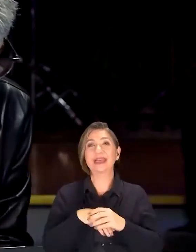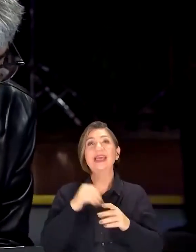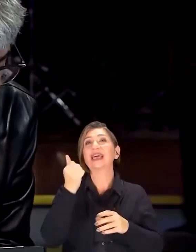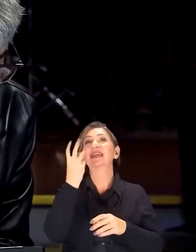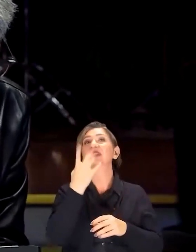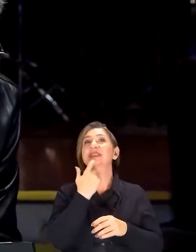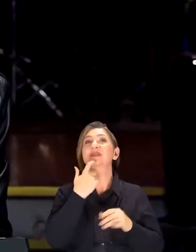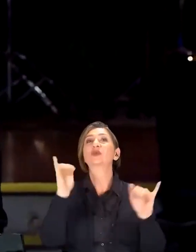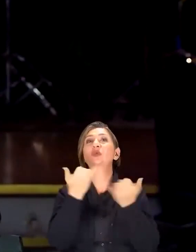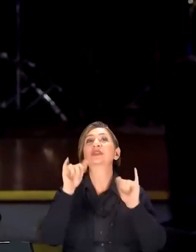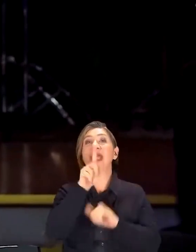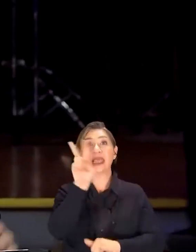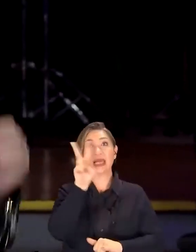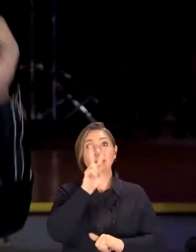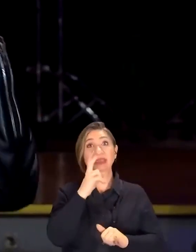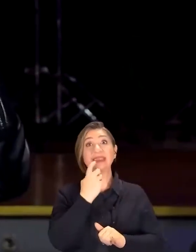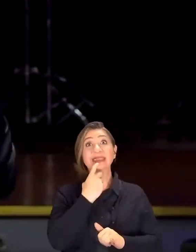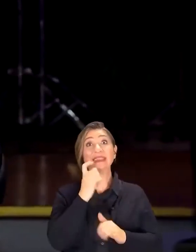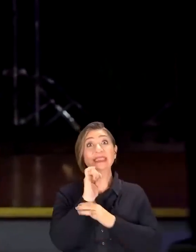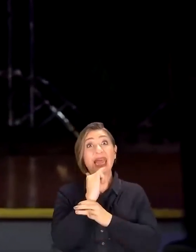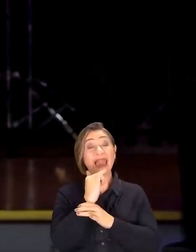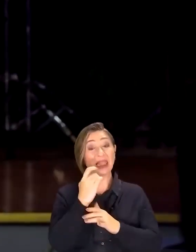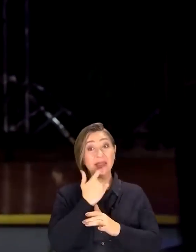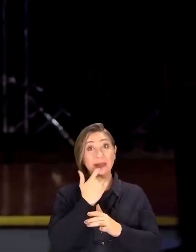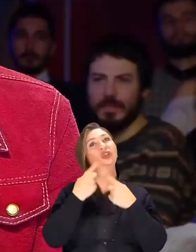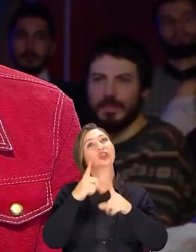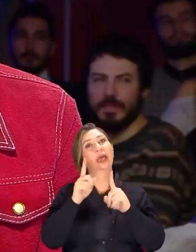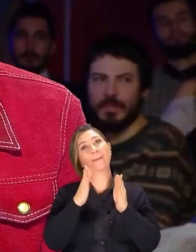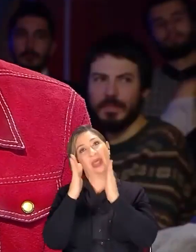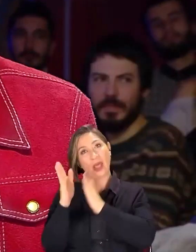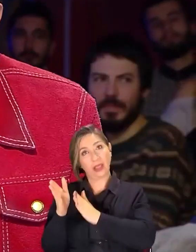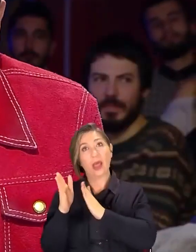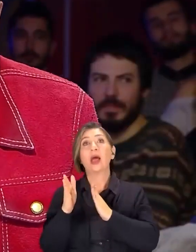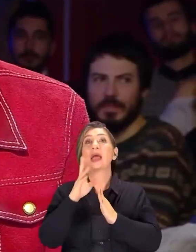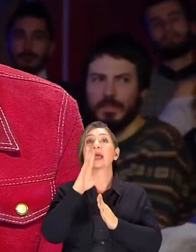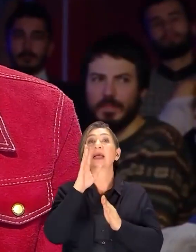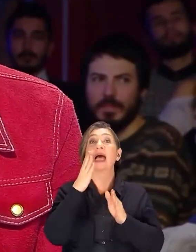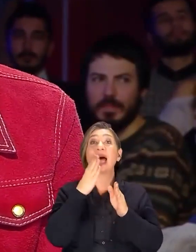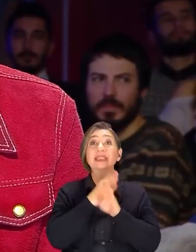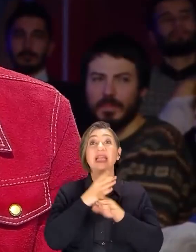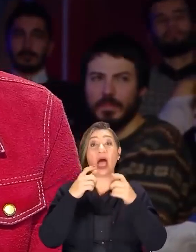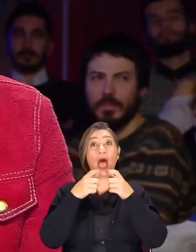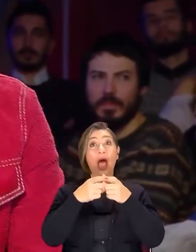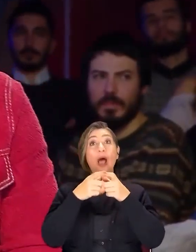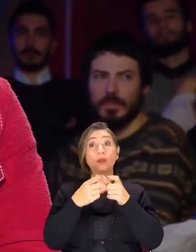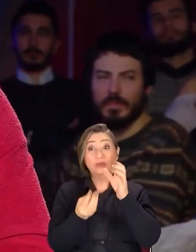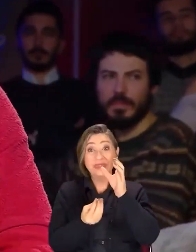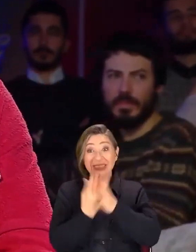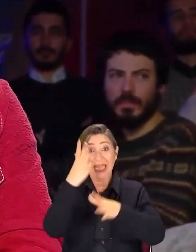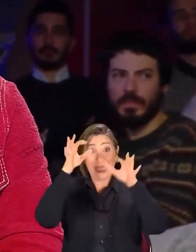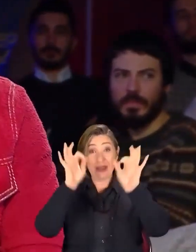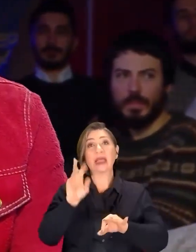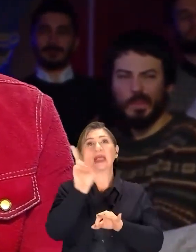kaçıncı yılını kayacaksın 20 sanat yılın yani şe olarak 20 Aslında albüm çıkarttıktan